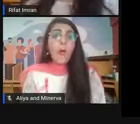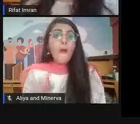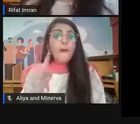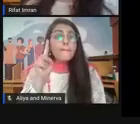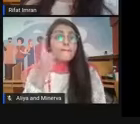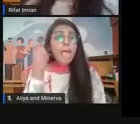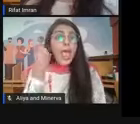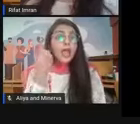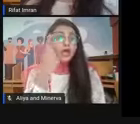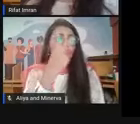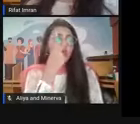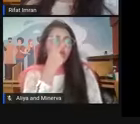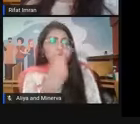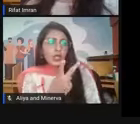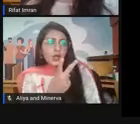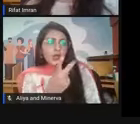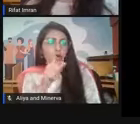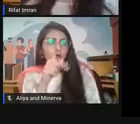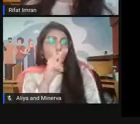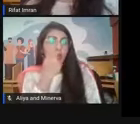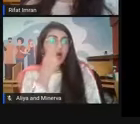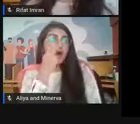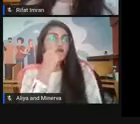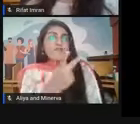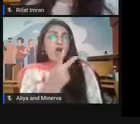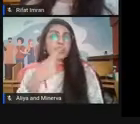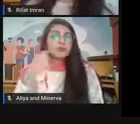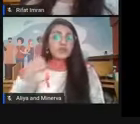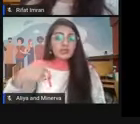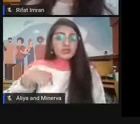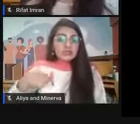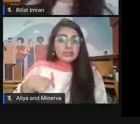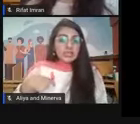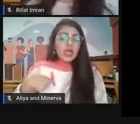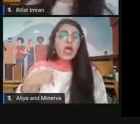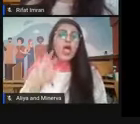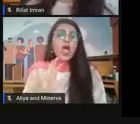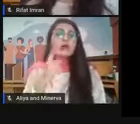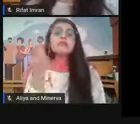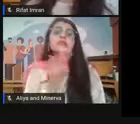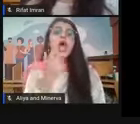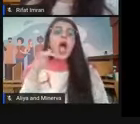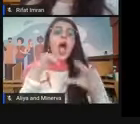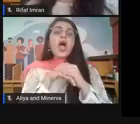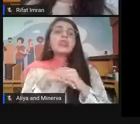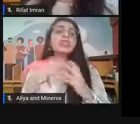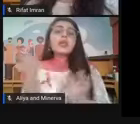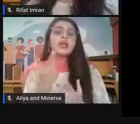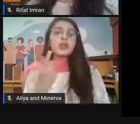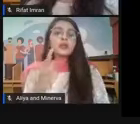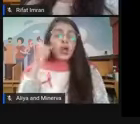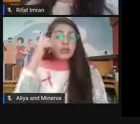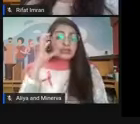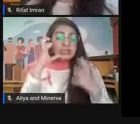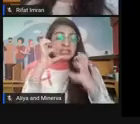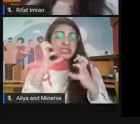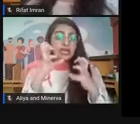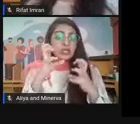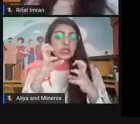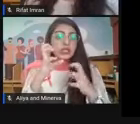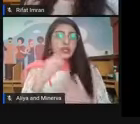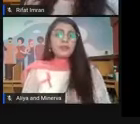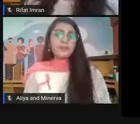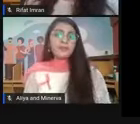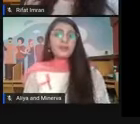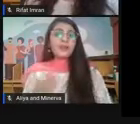The first symptom that some can find their breast due to breast issues is hardness.